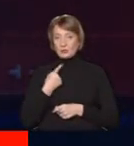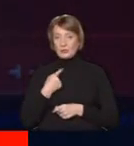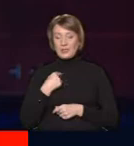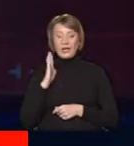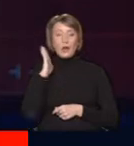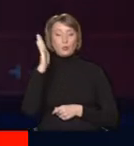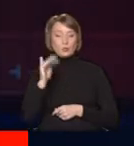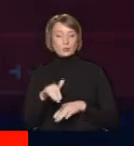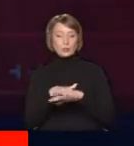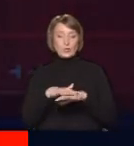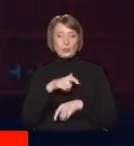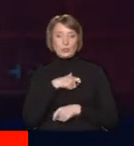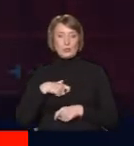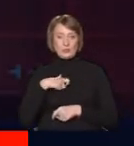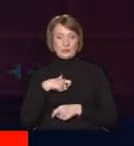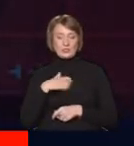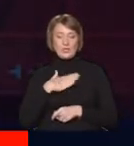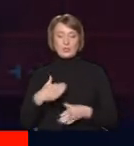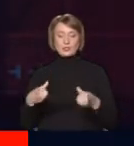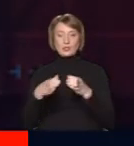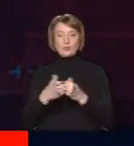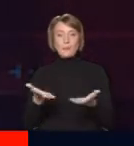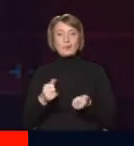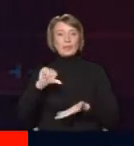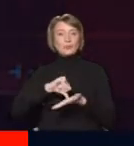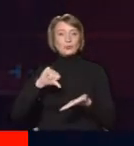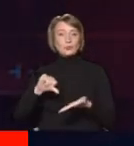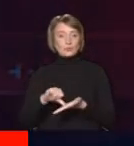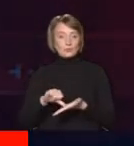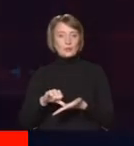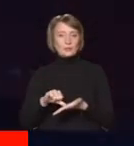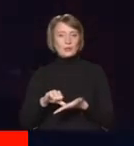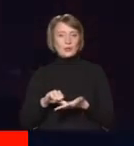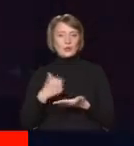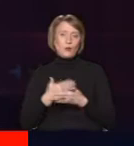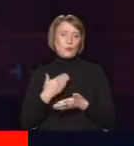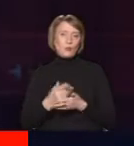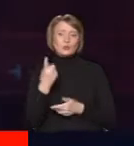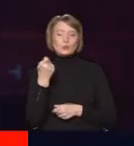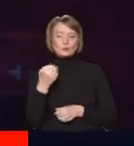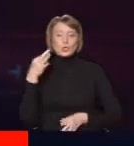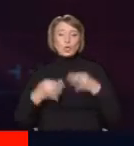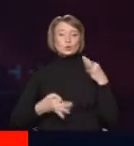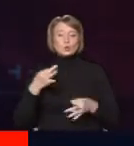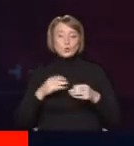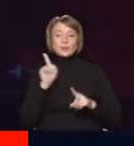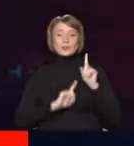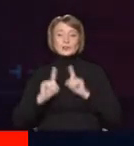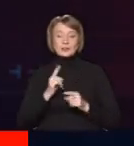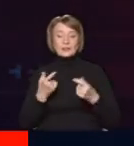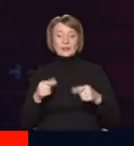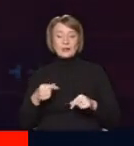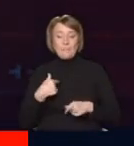депутатом, наша команда, ми брали участь, ну, знаєте, навіть складно зараз підхвати. Ми нещодавно рахували для нашого звіту. Це понад сотню судових засідань, де ми мали участь